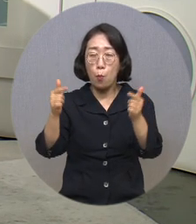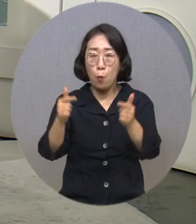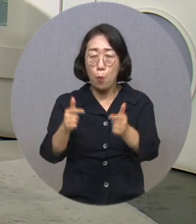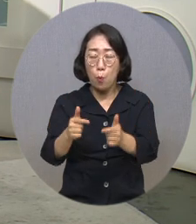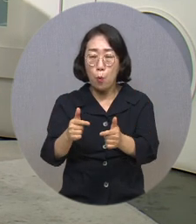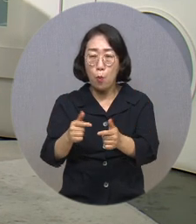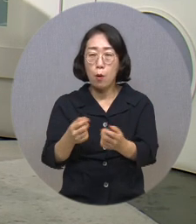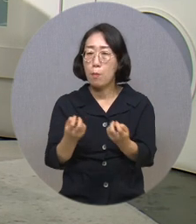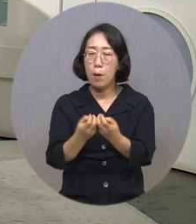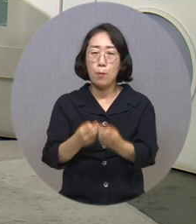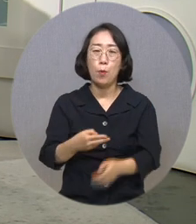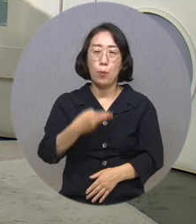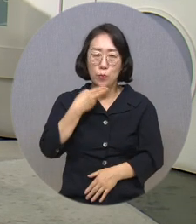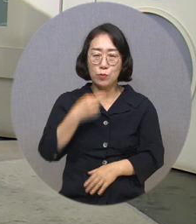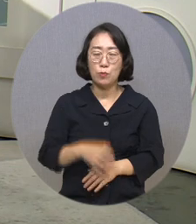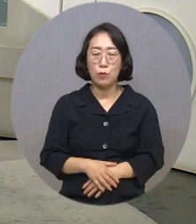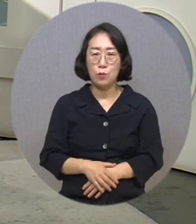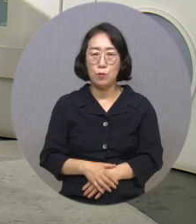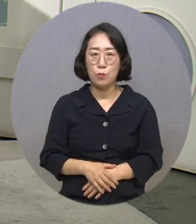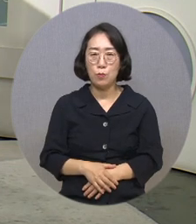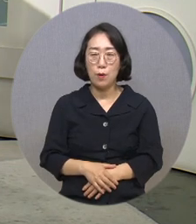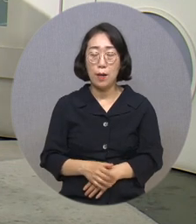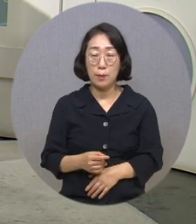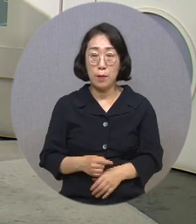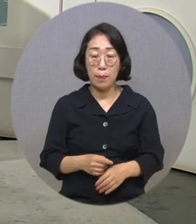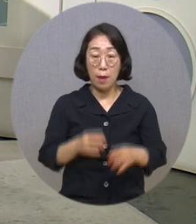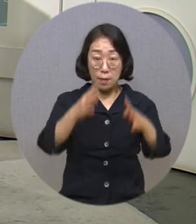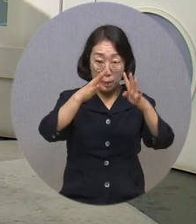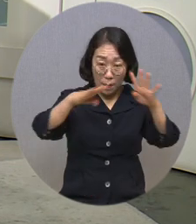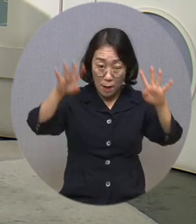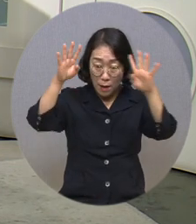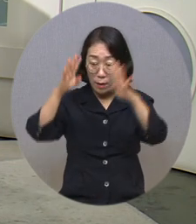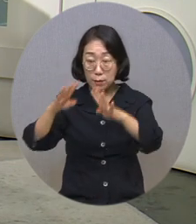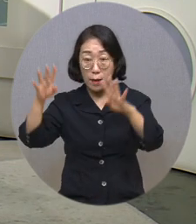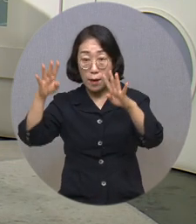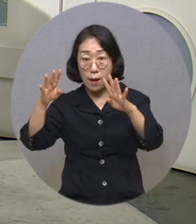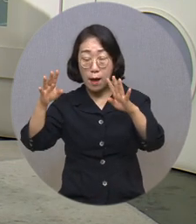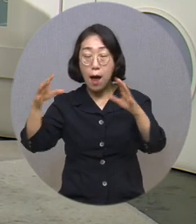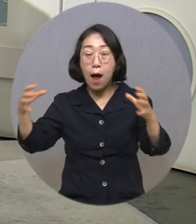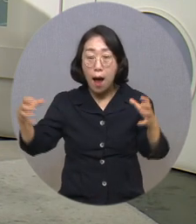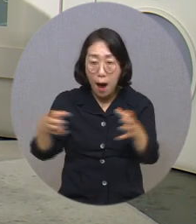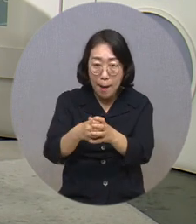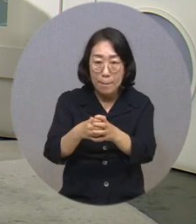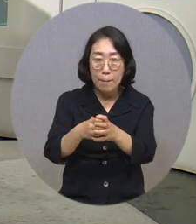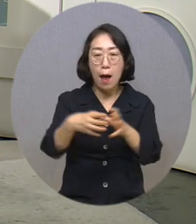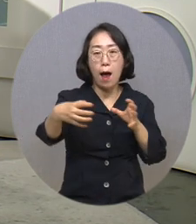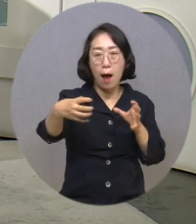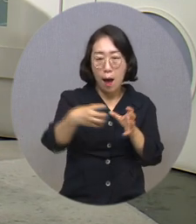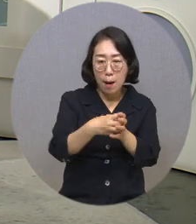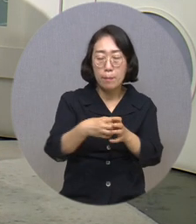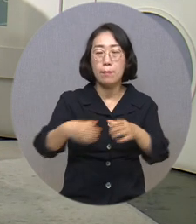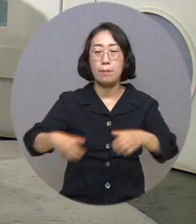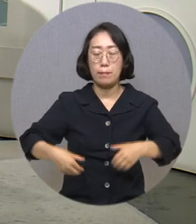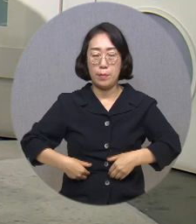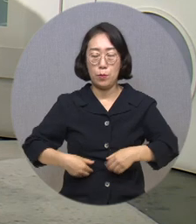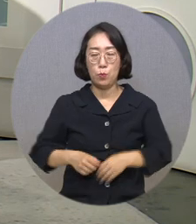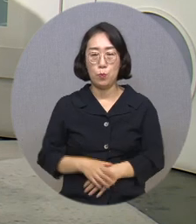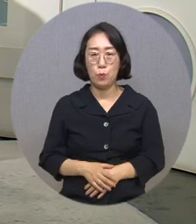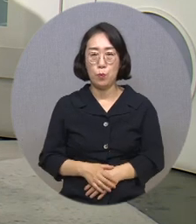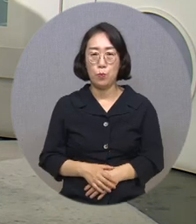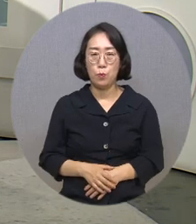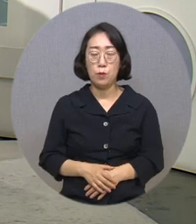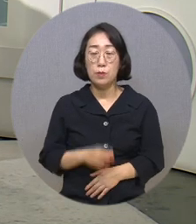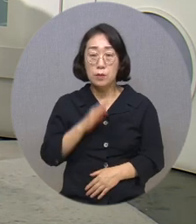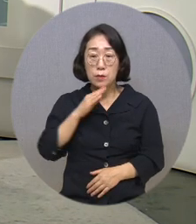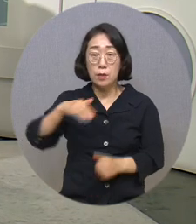이건 방법이 없습니다. 아니면 이제 통폐합을 하는 방법도 하나의 아이디어고요. 왜냐하면 지금 대학의